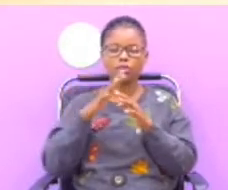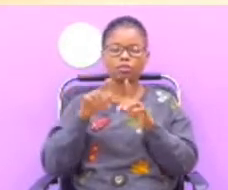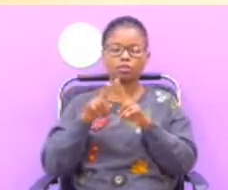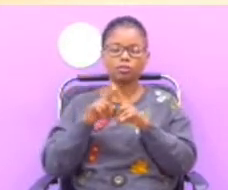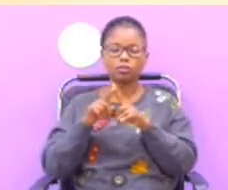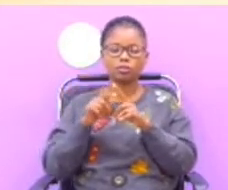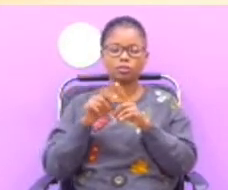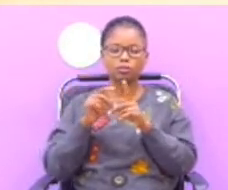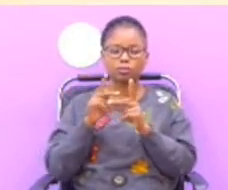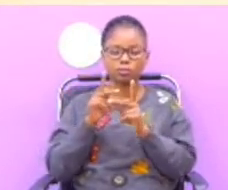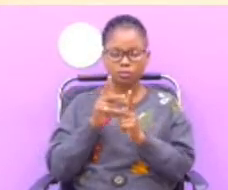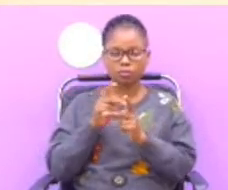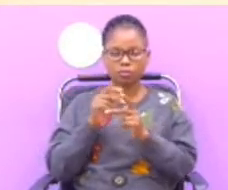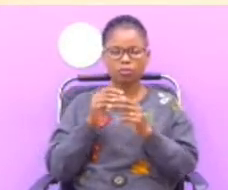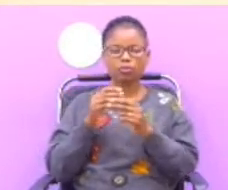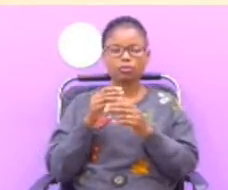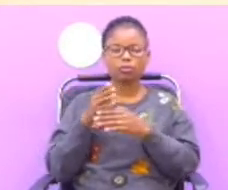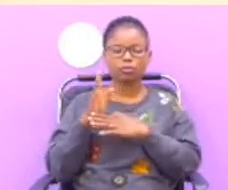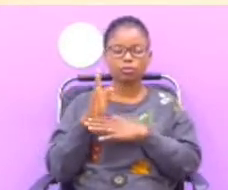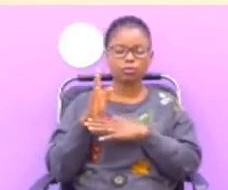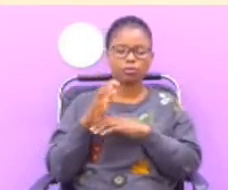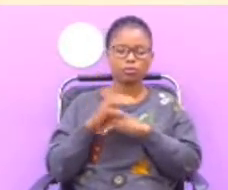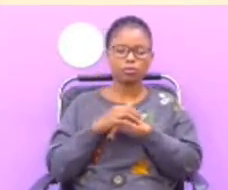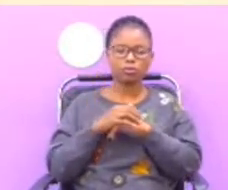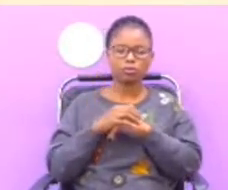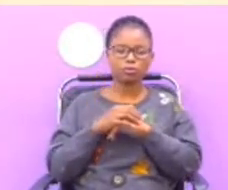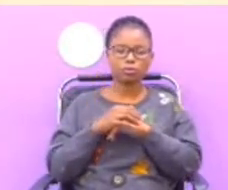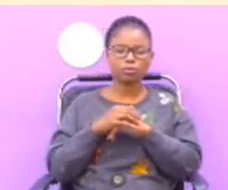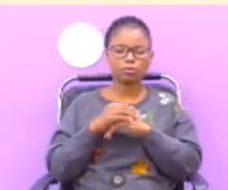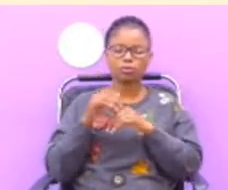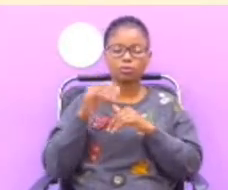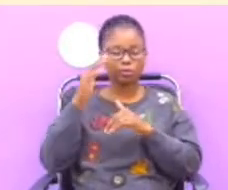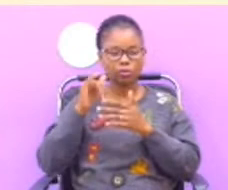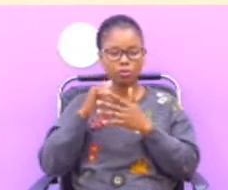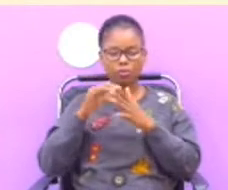gai. Wamenye ugugatika na maudumasi yomage mwadhe.